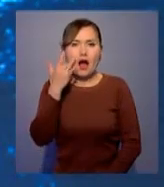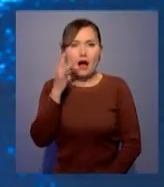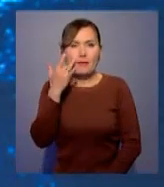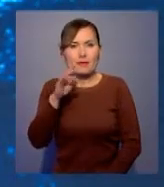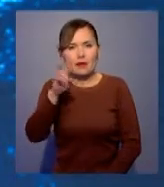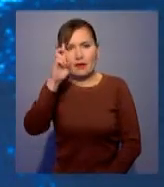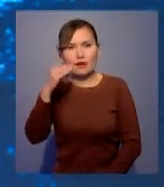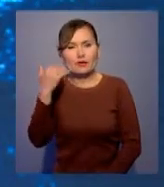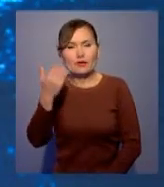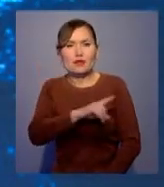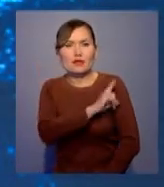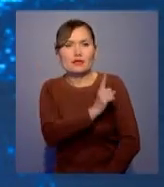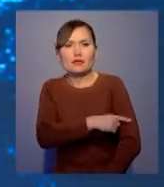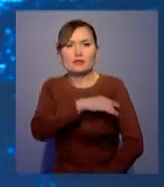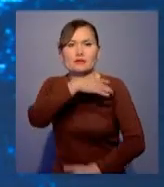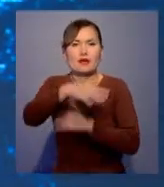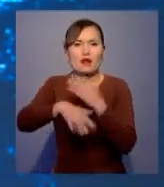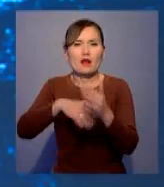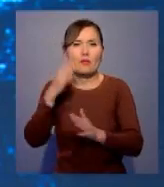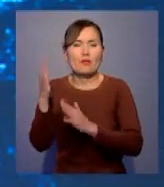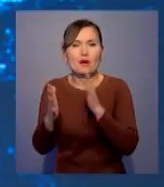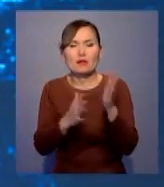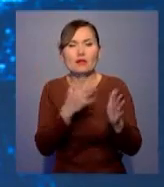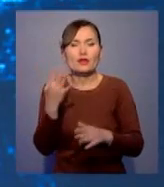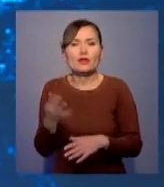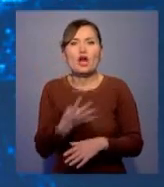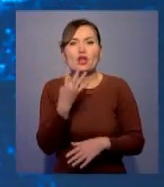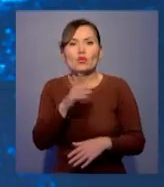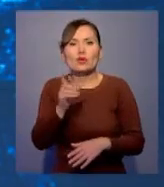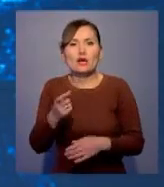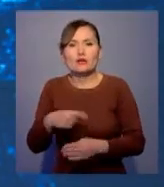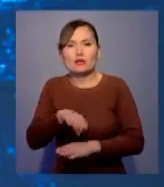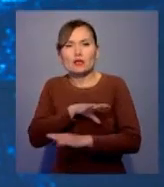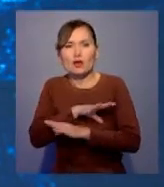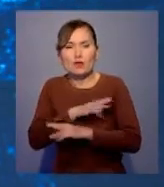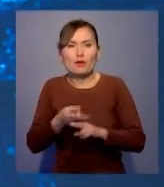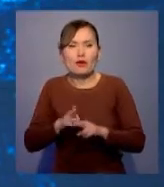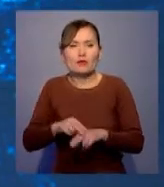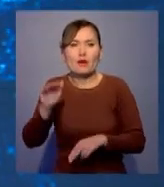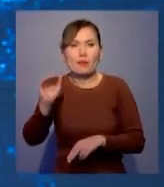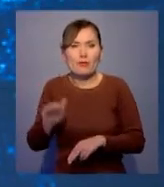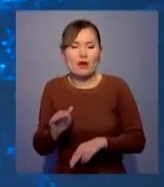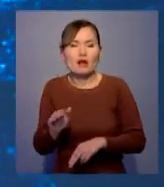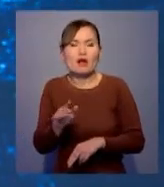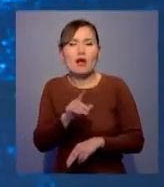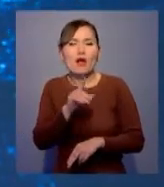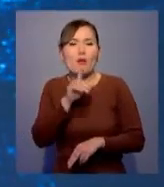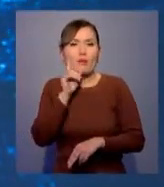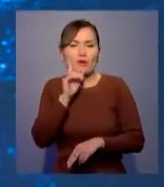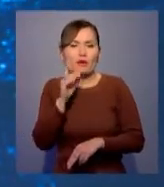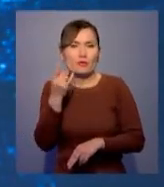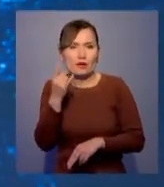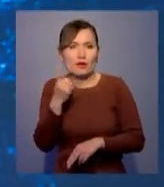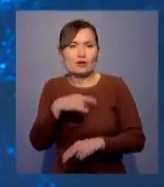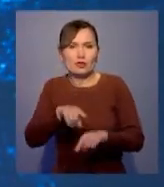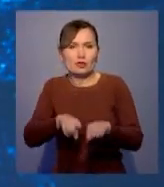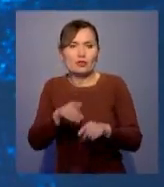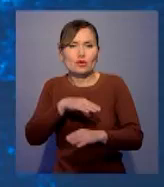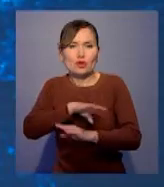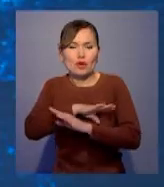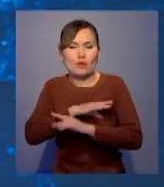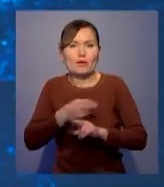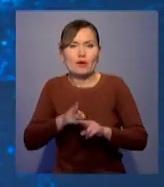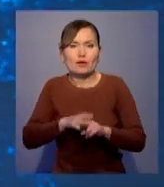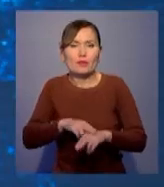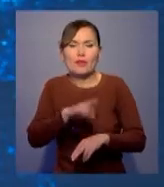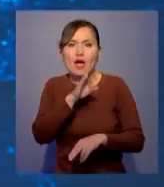Ақшта ойран салған Флоренс дауылынан 4 адам мерт болды. Оның бірі бұғанасы қатпаған бала. Жүрегі сыр берген әйелге де дәрігерлер дауылдың салдарынан